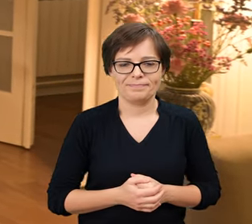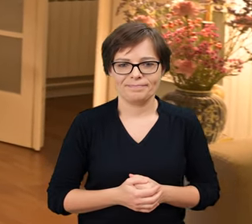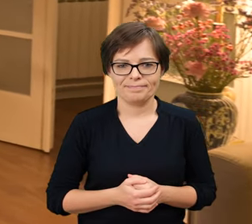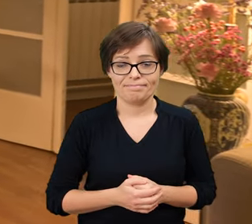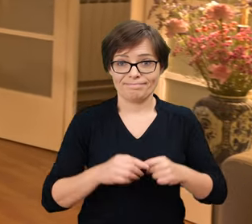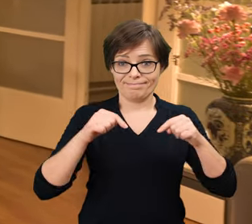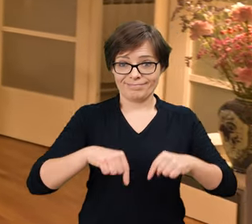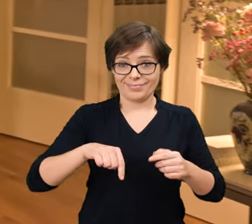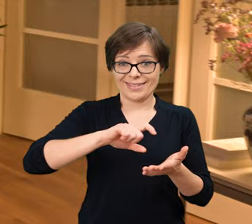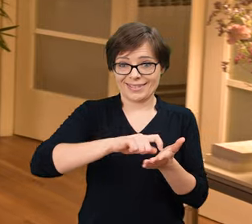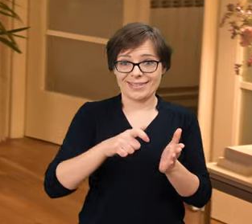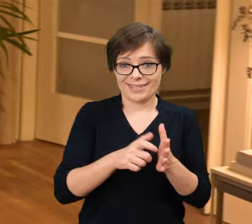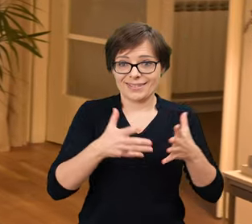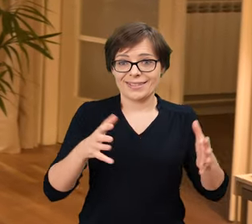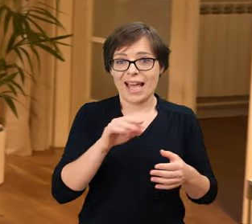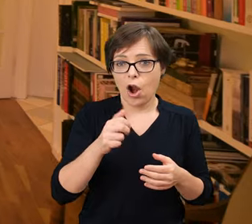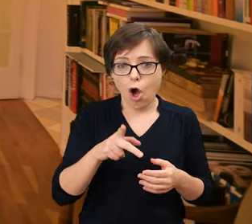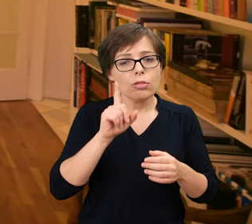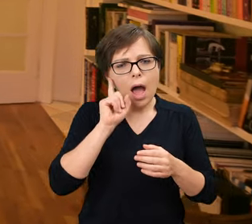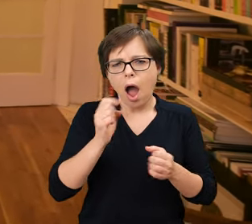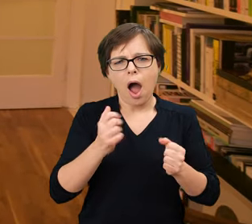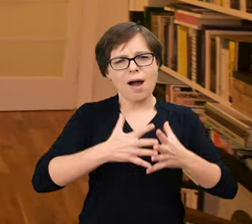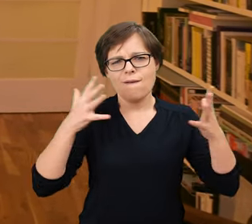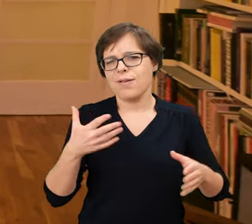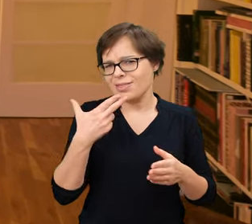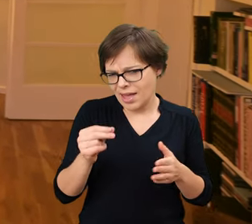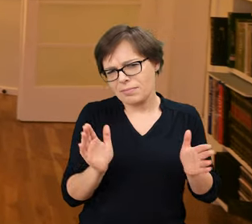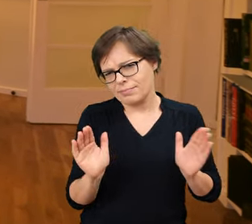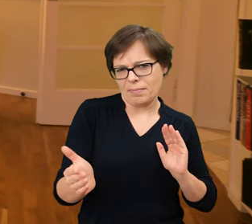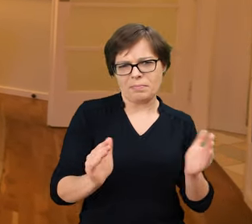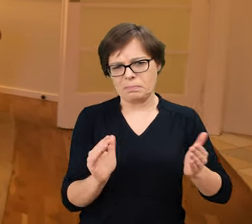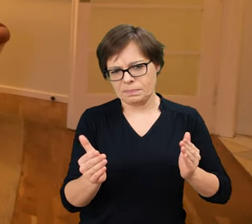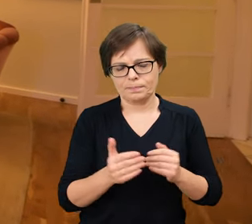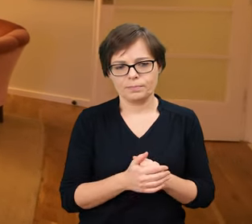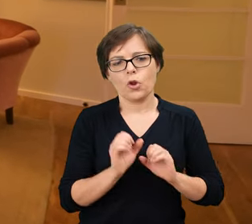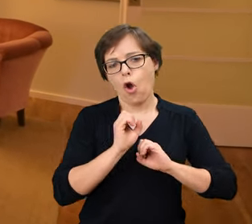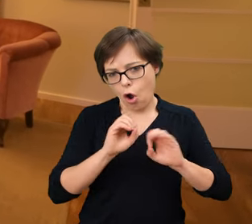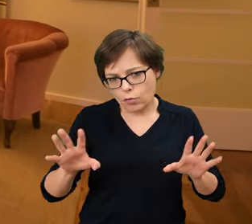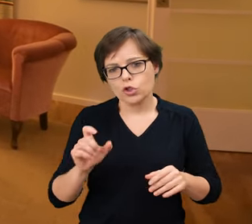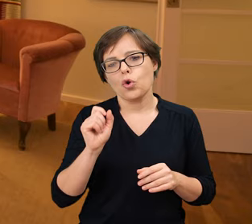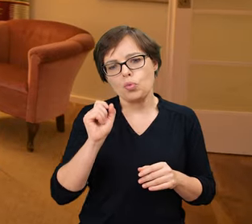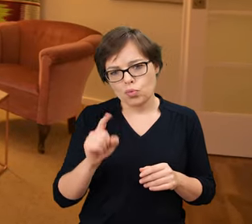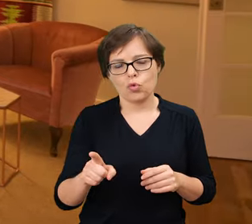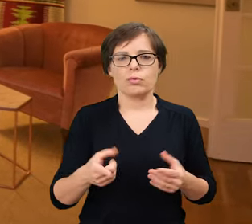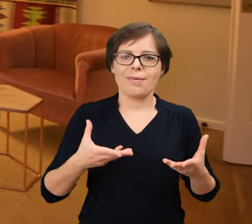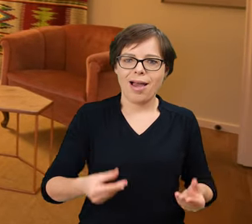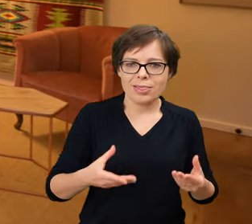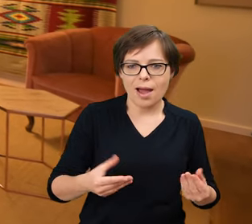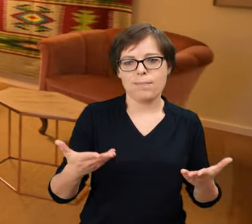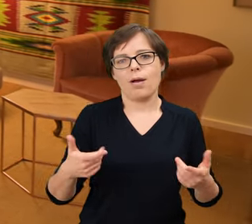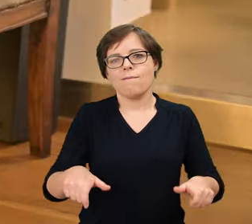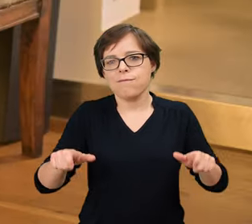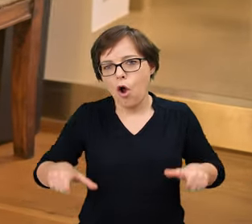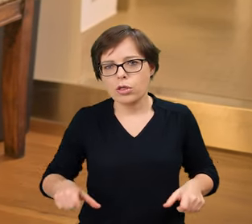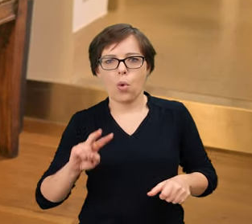Ten salon sam w sobie jest niewielki. Oczywiście znajduje się tu miejsce do siedzenia, kanapa,